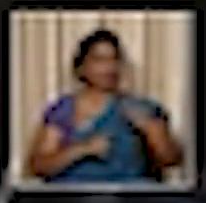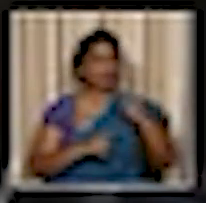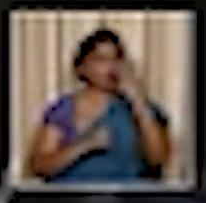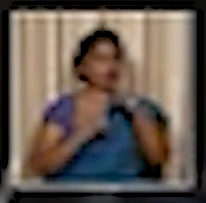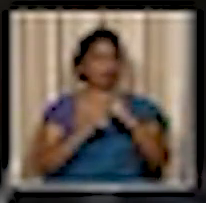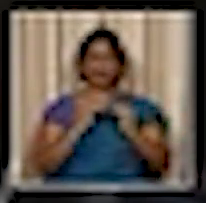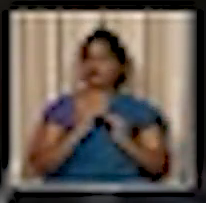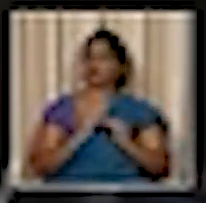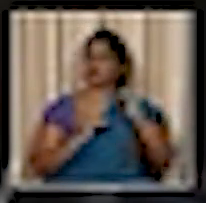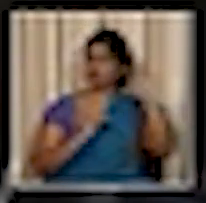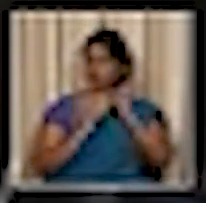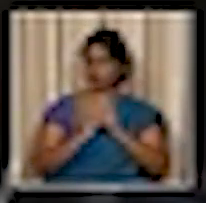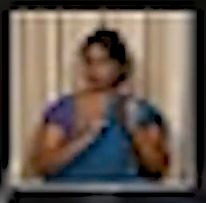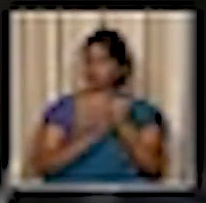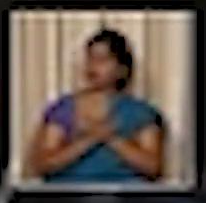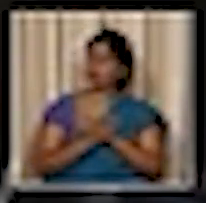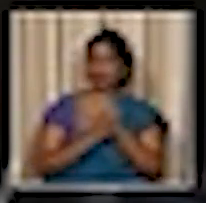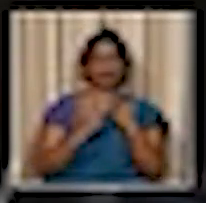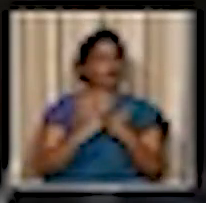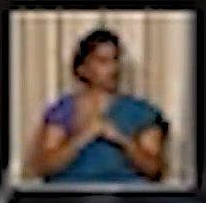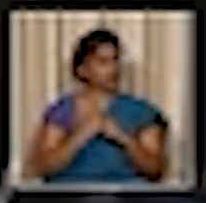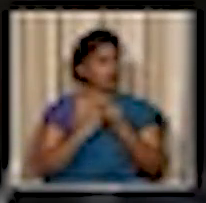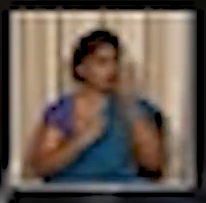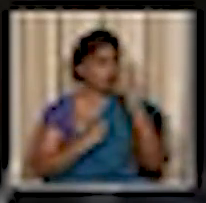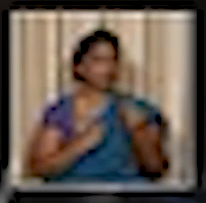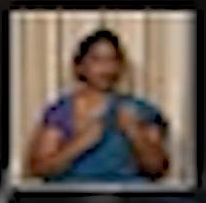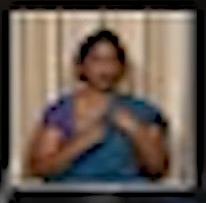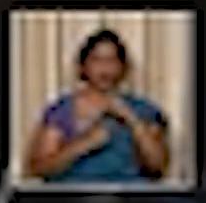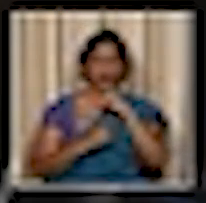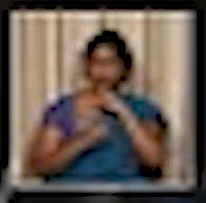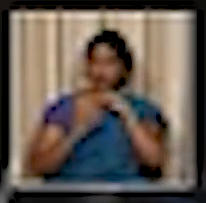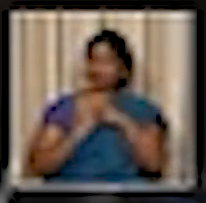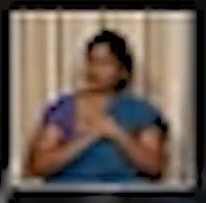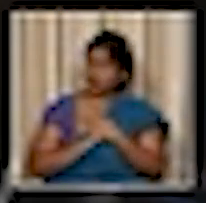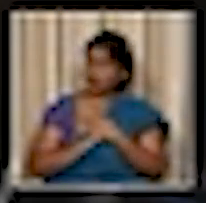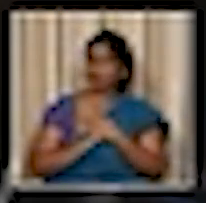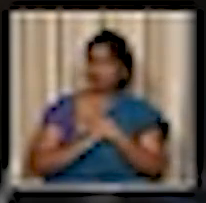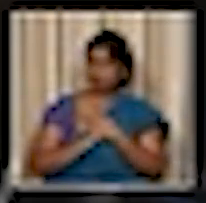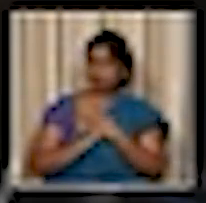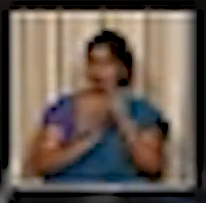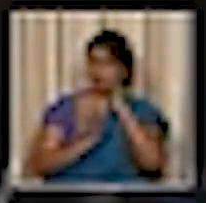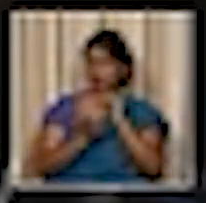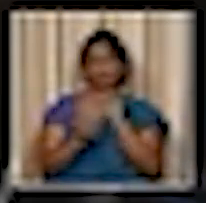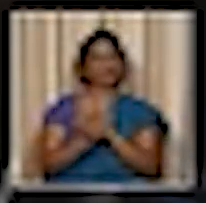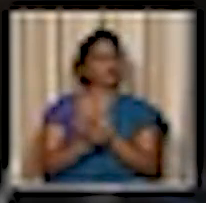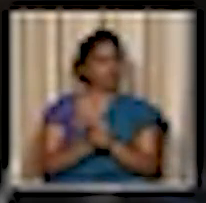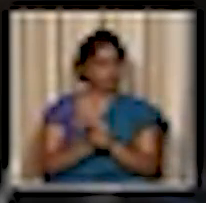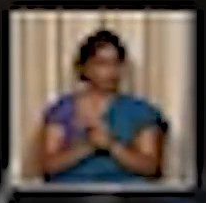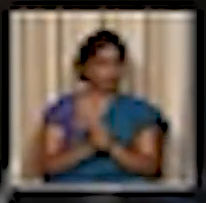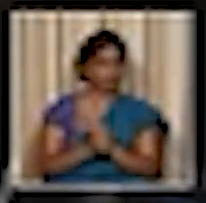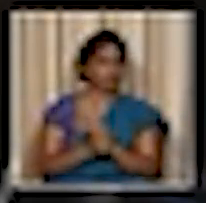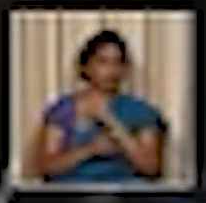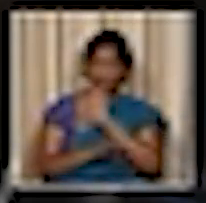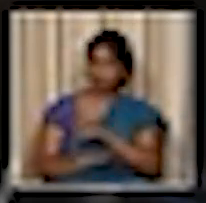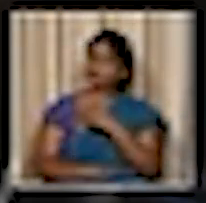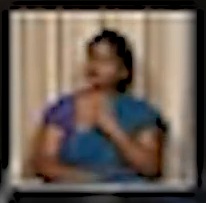වැඩි කරන්න කටයුතු සියලු කටයුතු සම්පාදනය කරලා දුන්නේ අපි අධිකරණයේ ගෞරවය සහ ස්වාධීනතාවය ආරක්ෂා කරන්න ඕන නිසා කියන